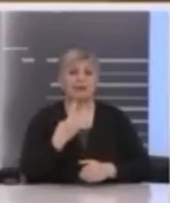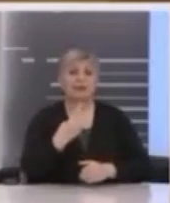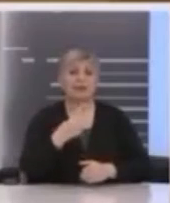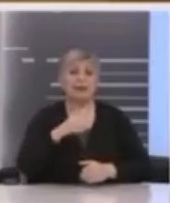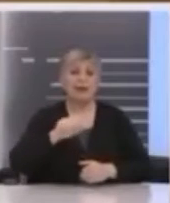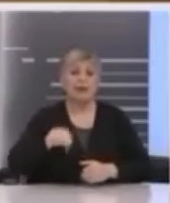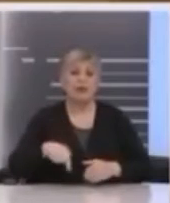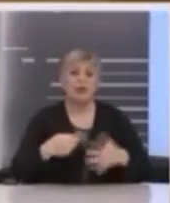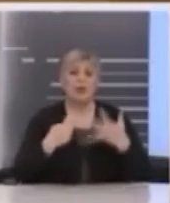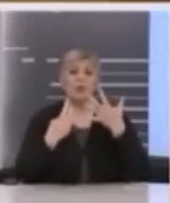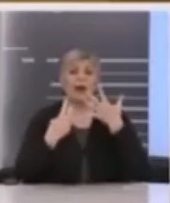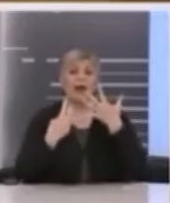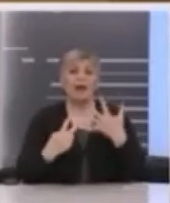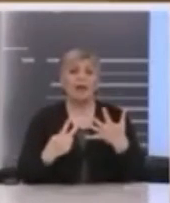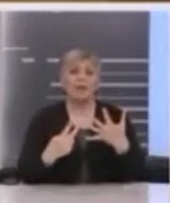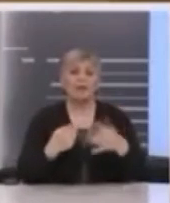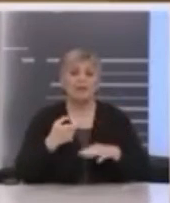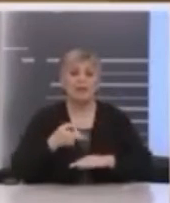3,7% του ΑΕΠ,